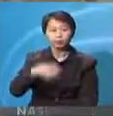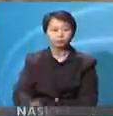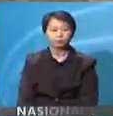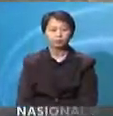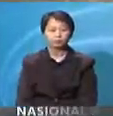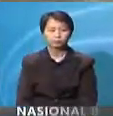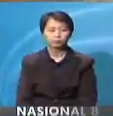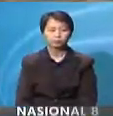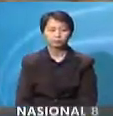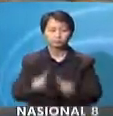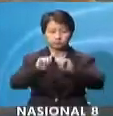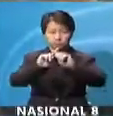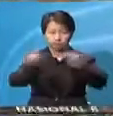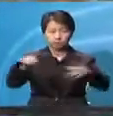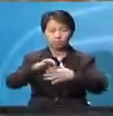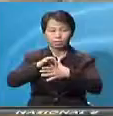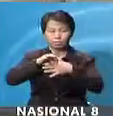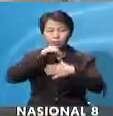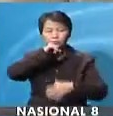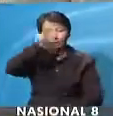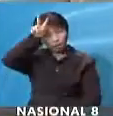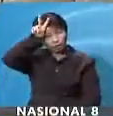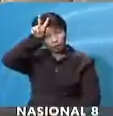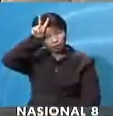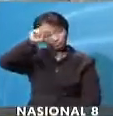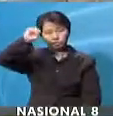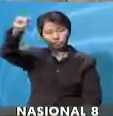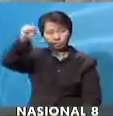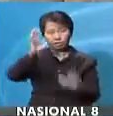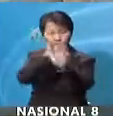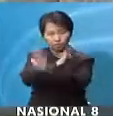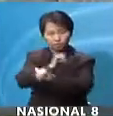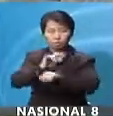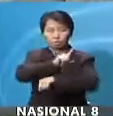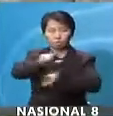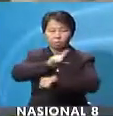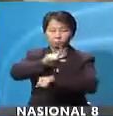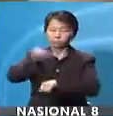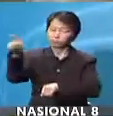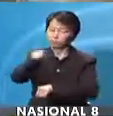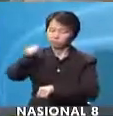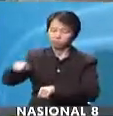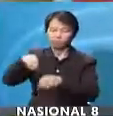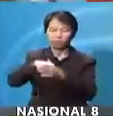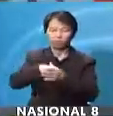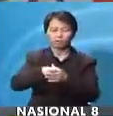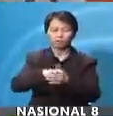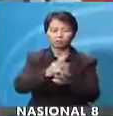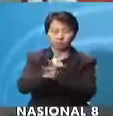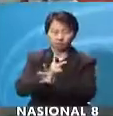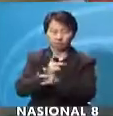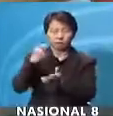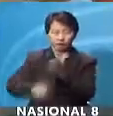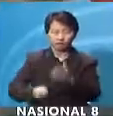jambu bagaimanapun daging kambing tempatan di Sabah Sarawak dan Labuan digugurkan dalam skim kawalan harga